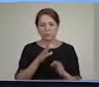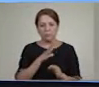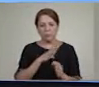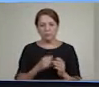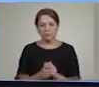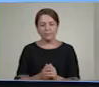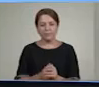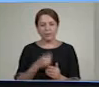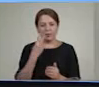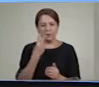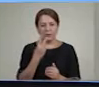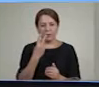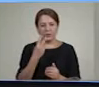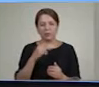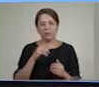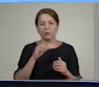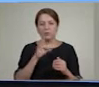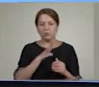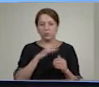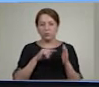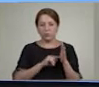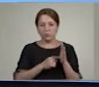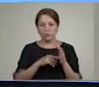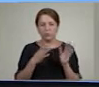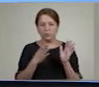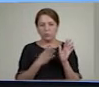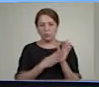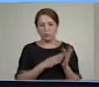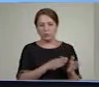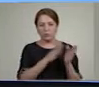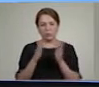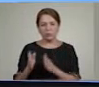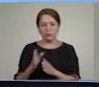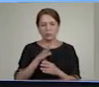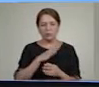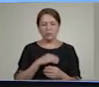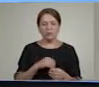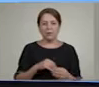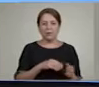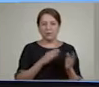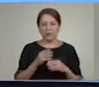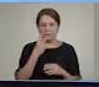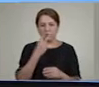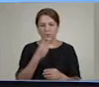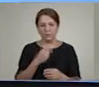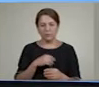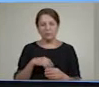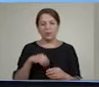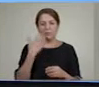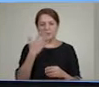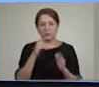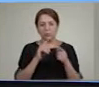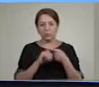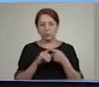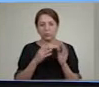bo'ldi. 2 da turgan nuqtamiz 9 ga ko'chdi. Keyingisiga e'tibor bering. 5 qo'shuv